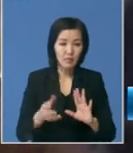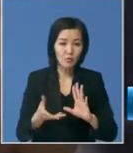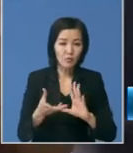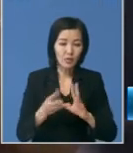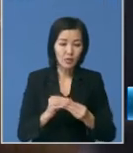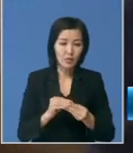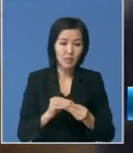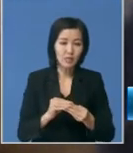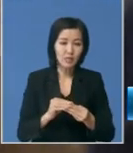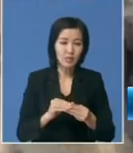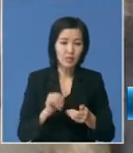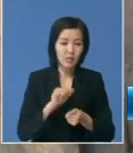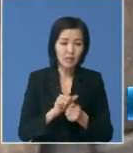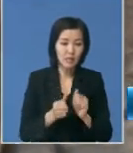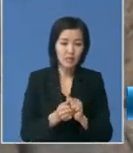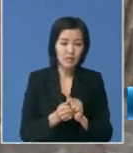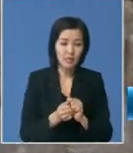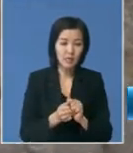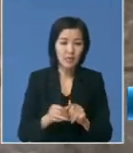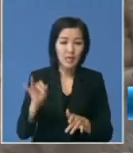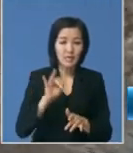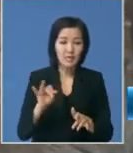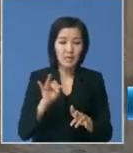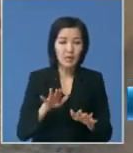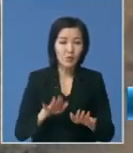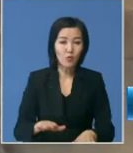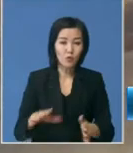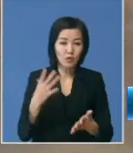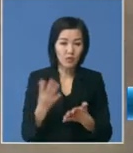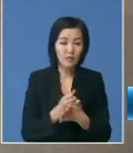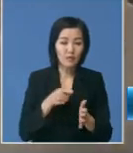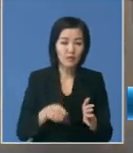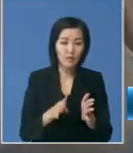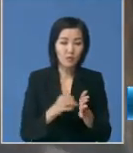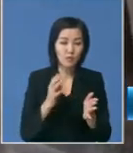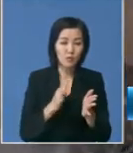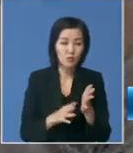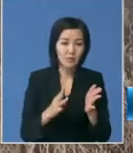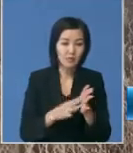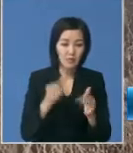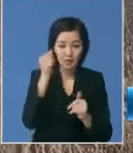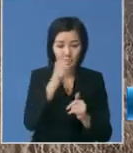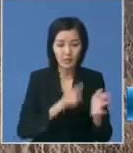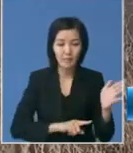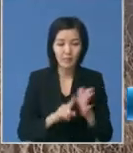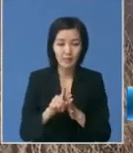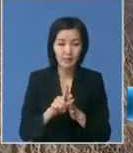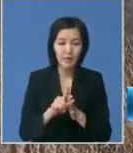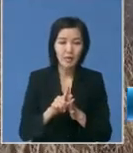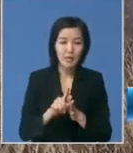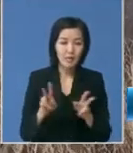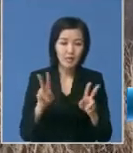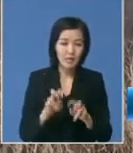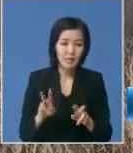жартас бетіндегі суреттермен тарихи кешен табылды. Ал 1998 жылдан бастап таңбалы археологиялық